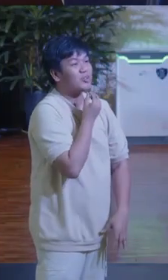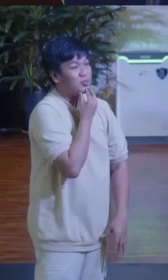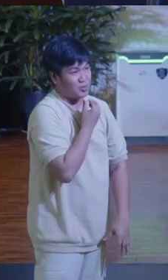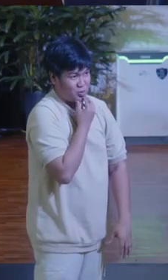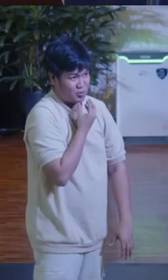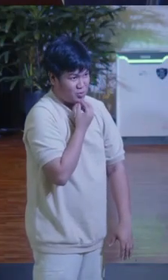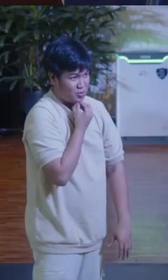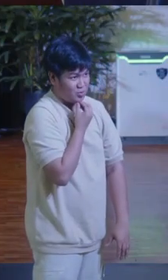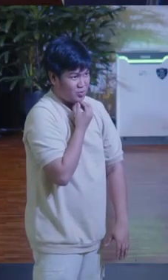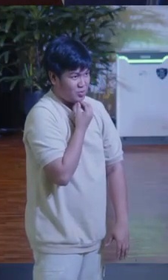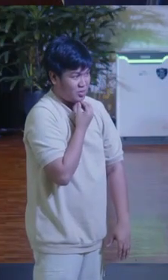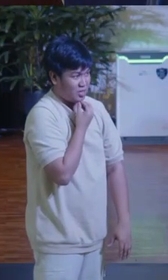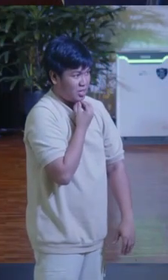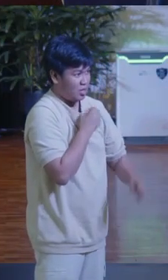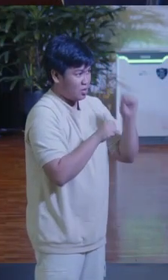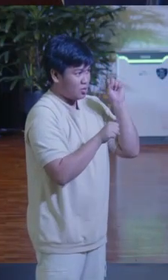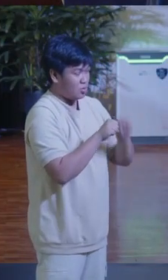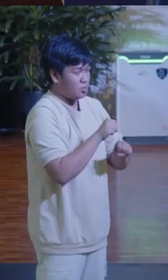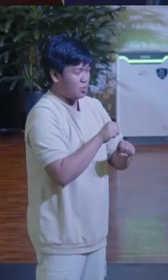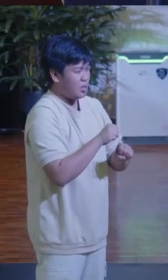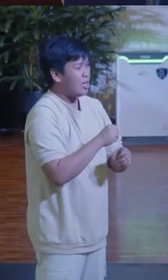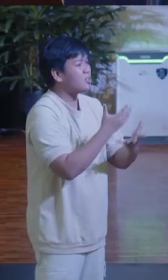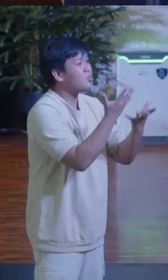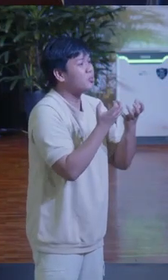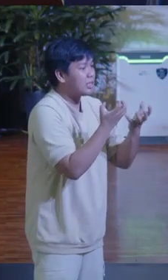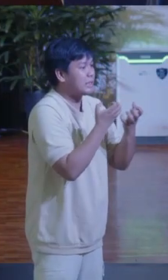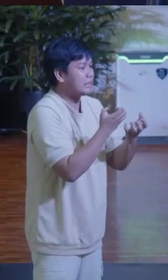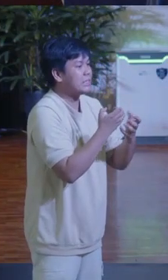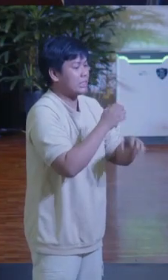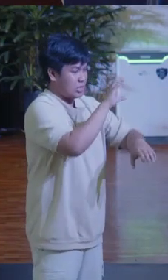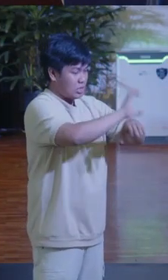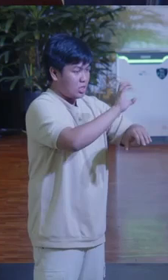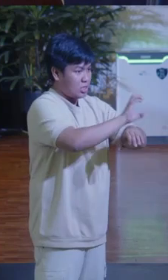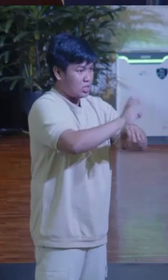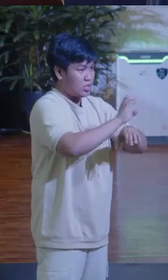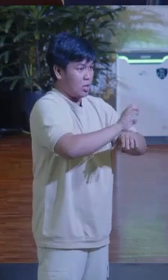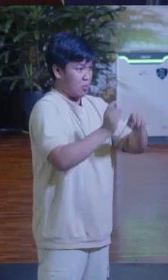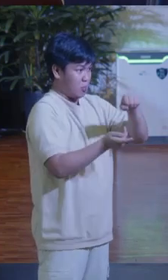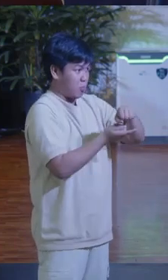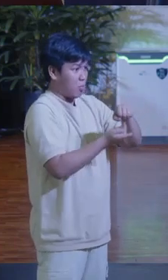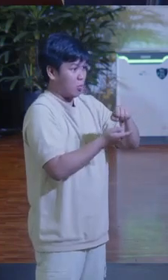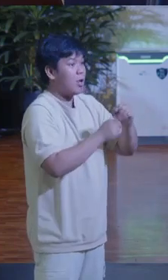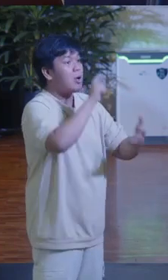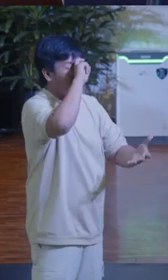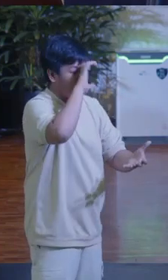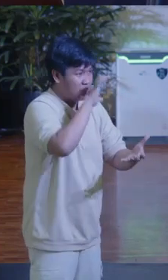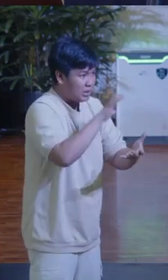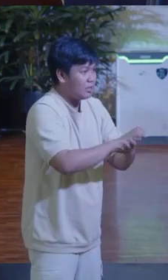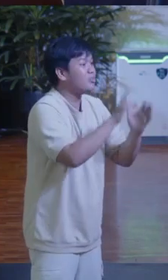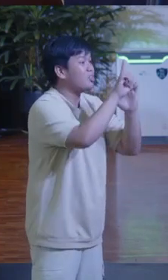ito, but when they came, he drew back and separated himself, fearing the circumcision party.